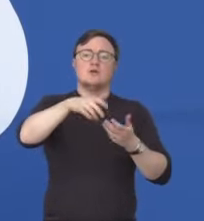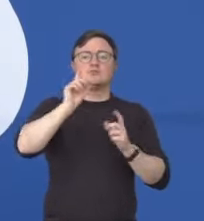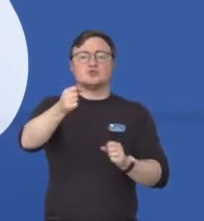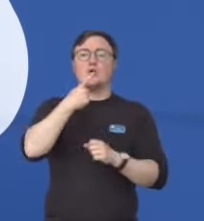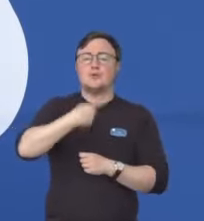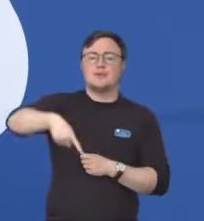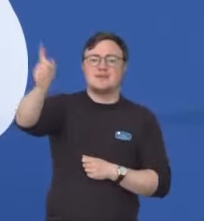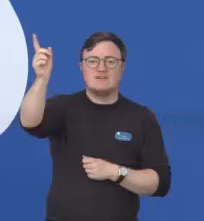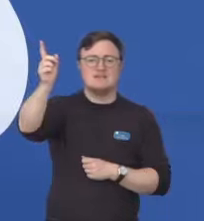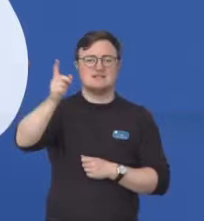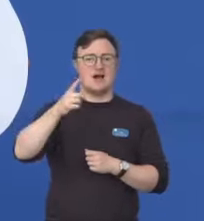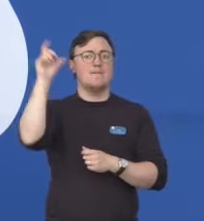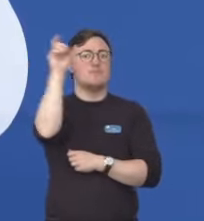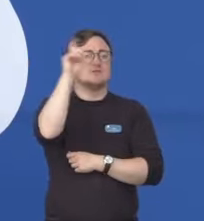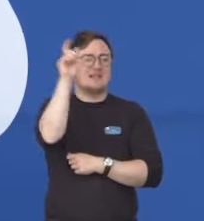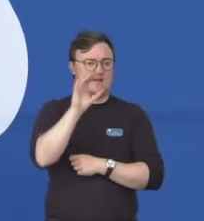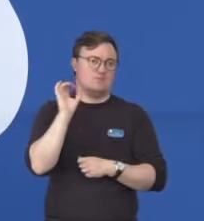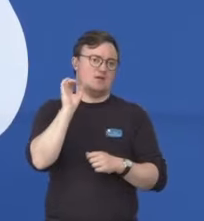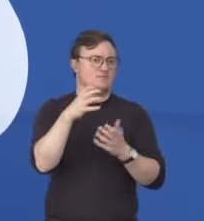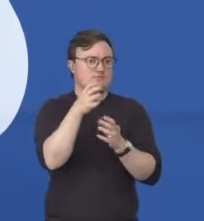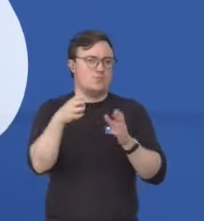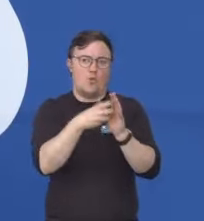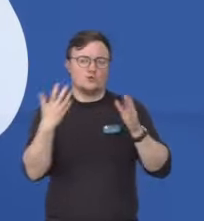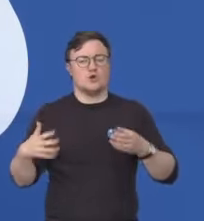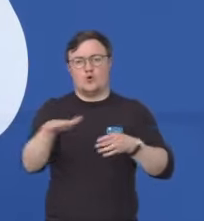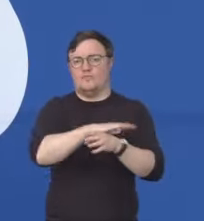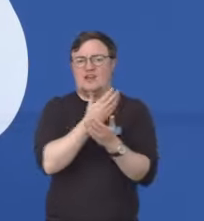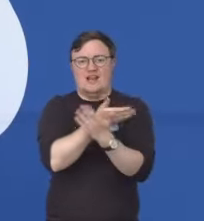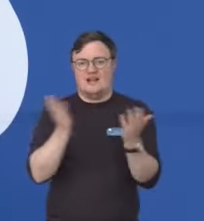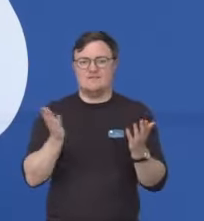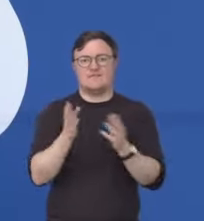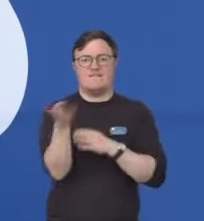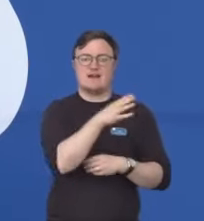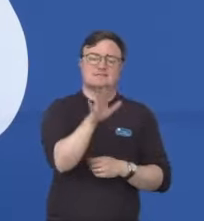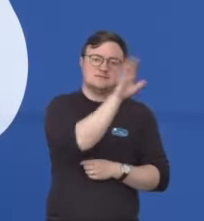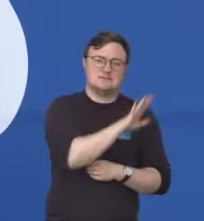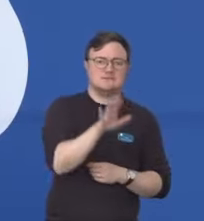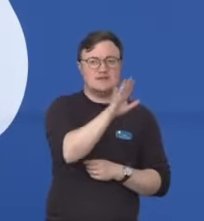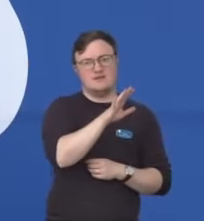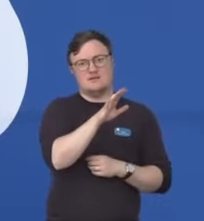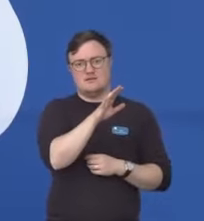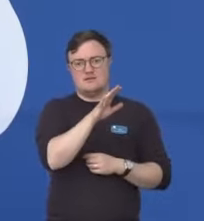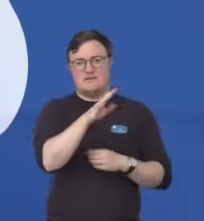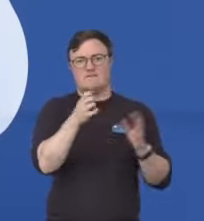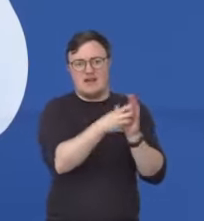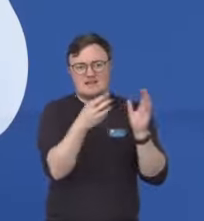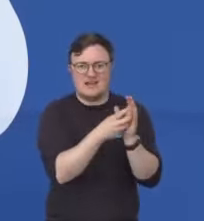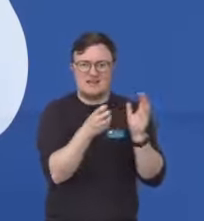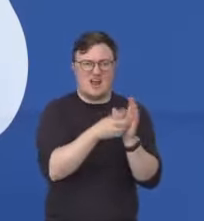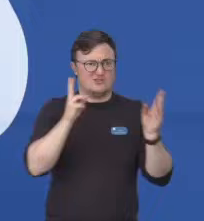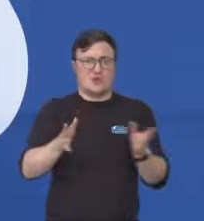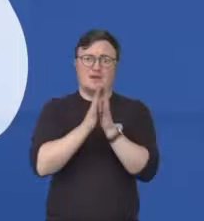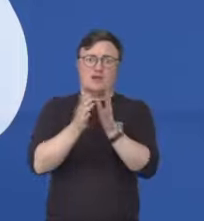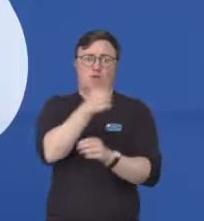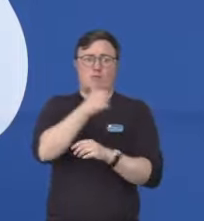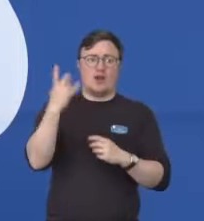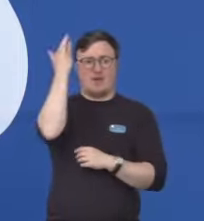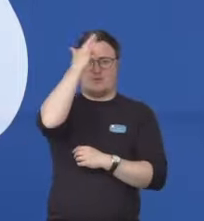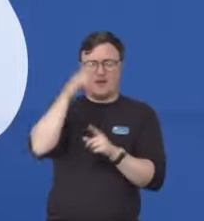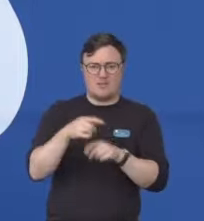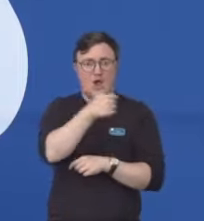inte lever upp till västerländska värderingar. Som om det var religionen som var problemet. Att det är bara muslimer som inte lever upp till